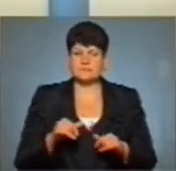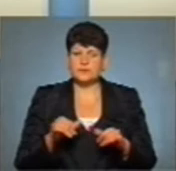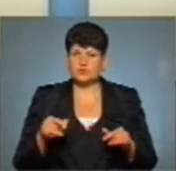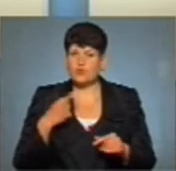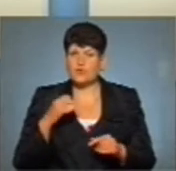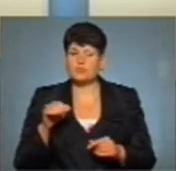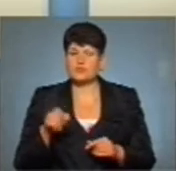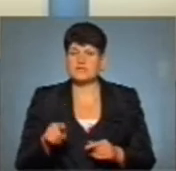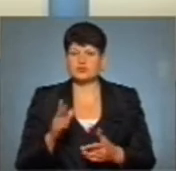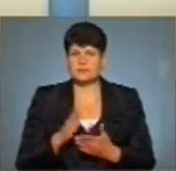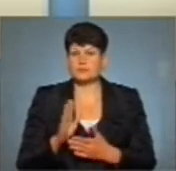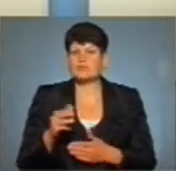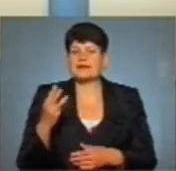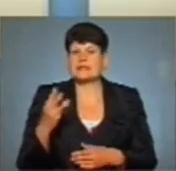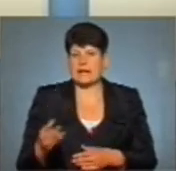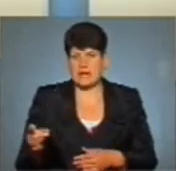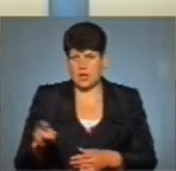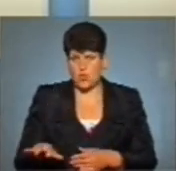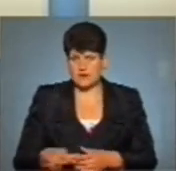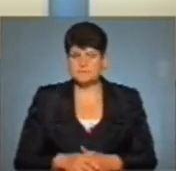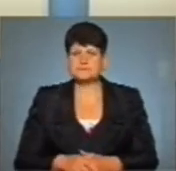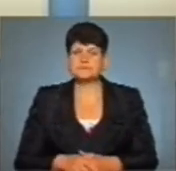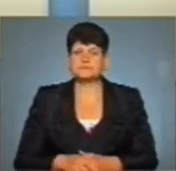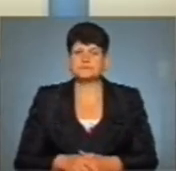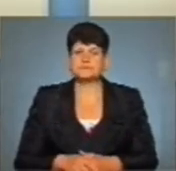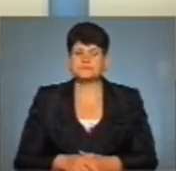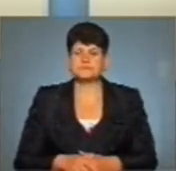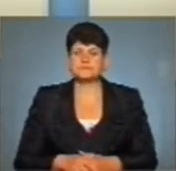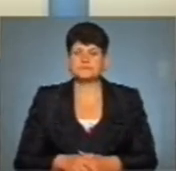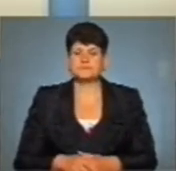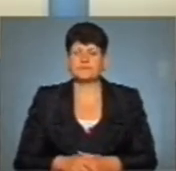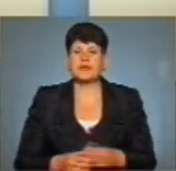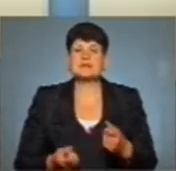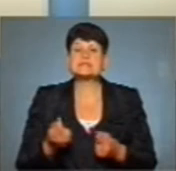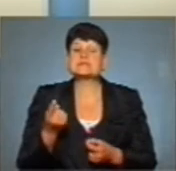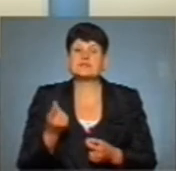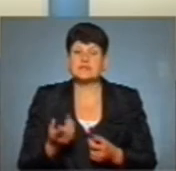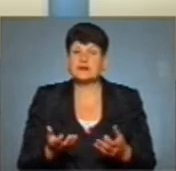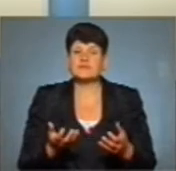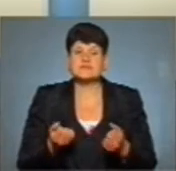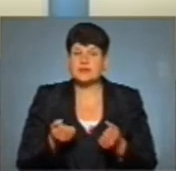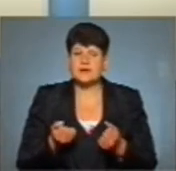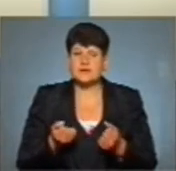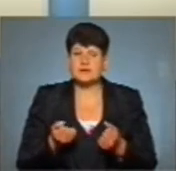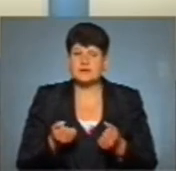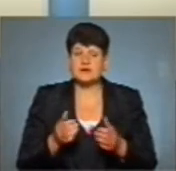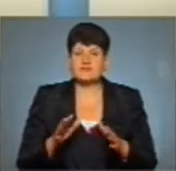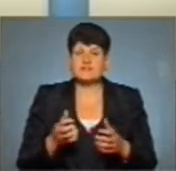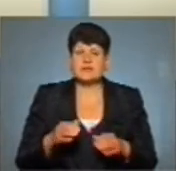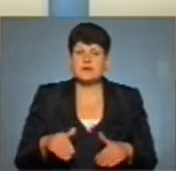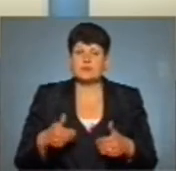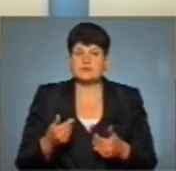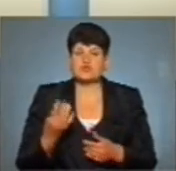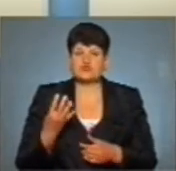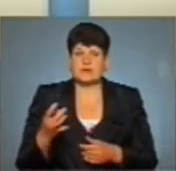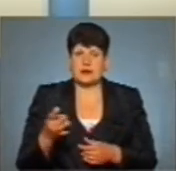про те, що на території області має бути 3 райони. Звідки взагалі з'явилась така пропозиція про 4